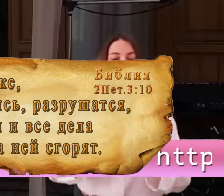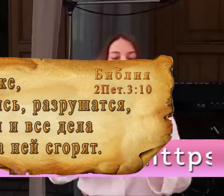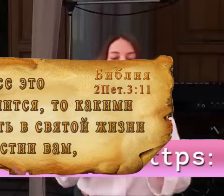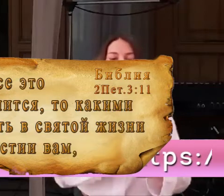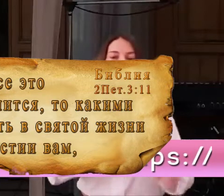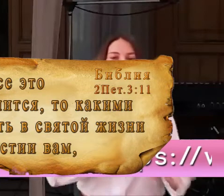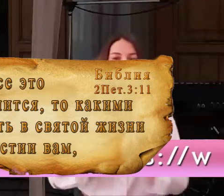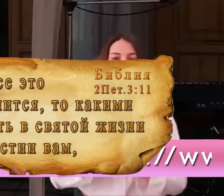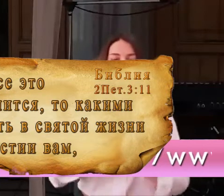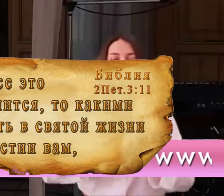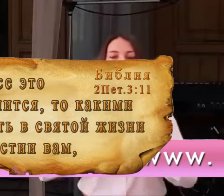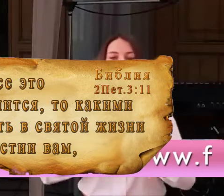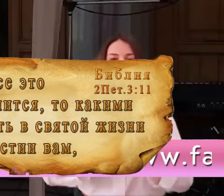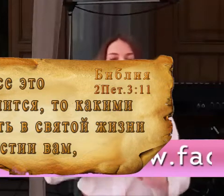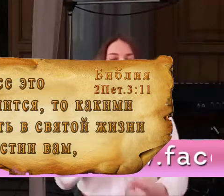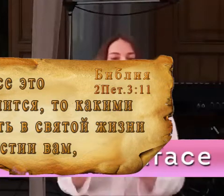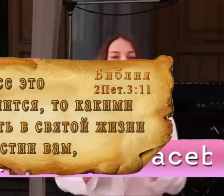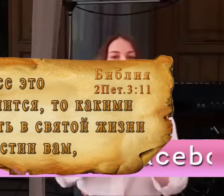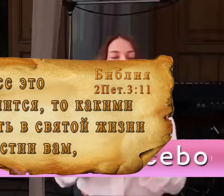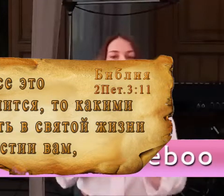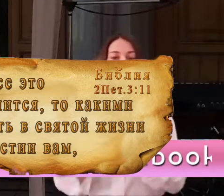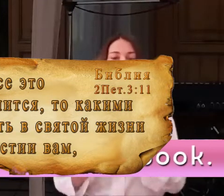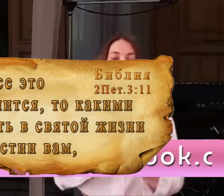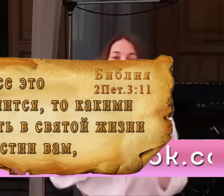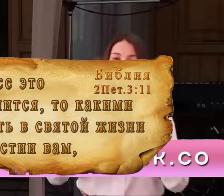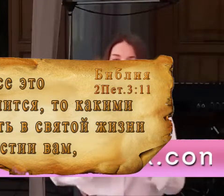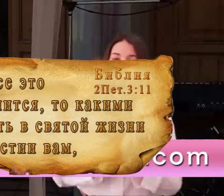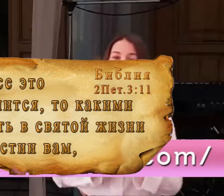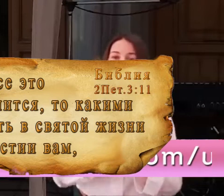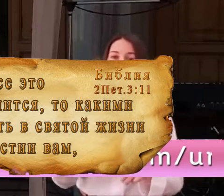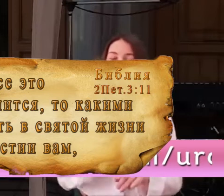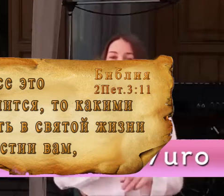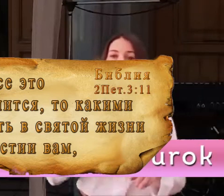ней сгорят. И если так все это разрушится, то какими должно